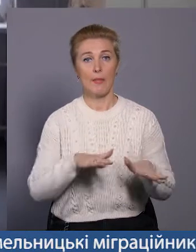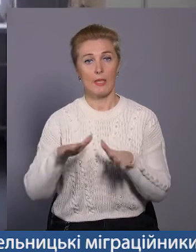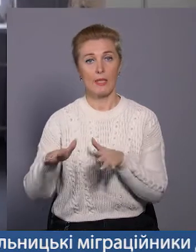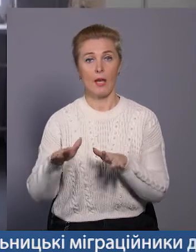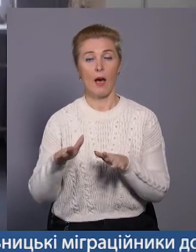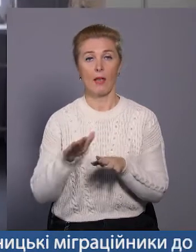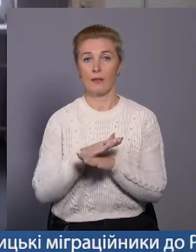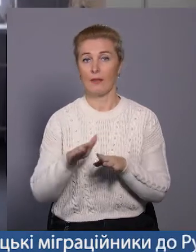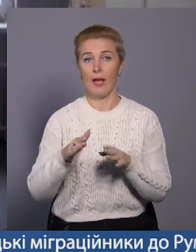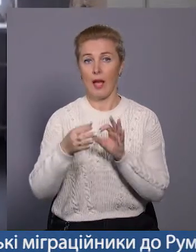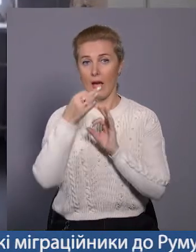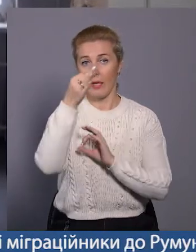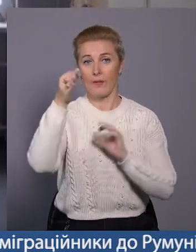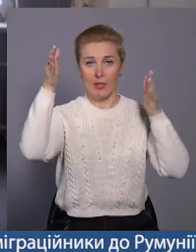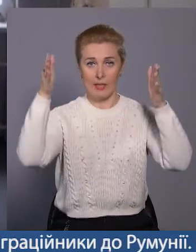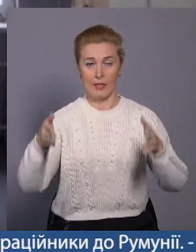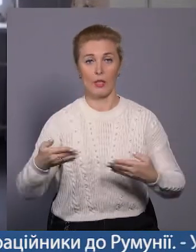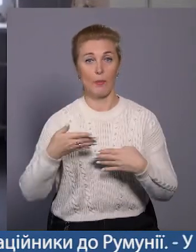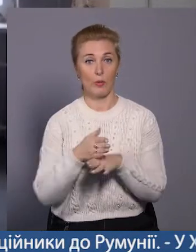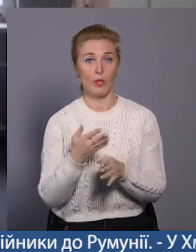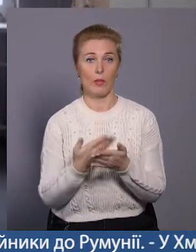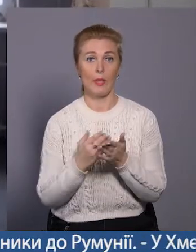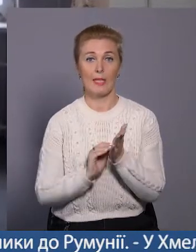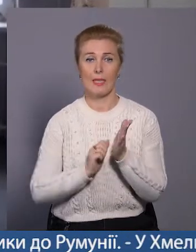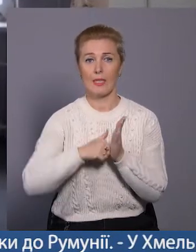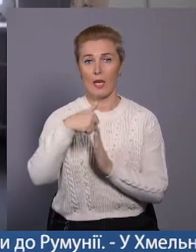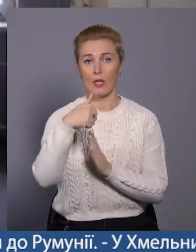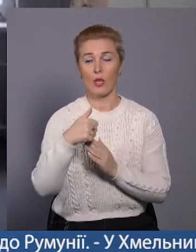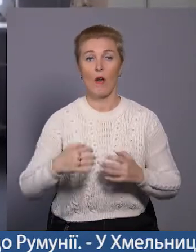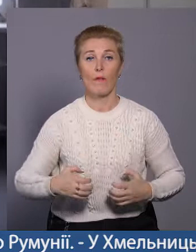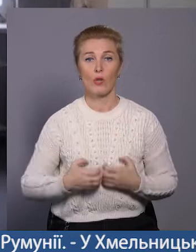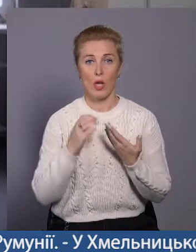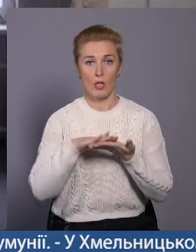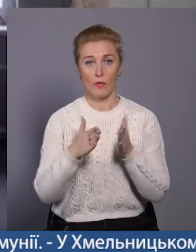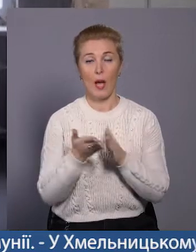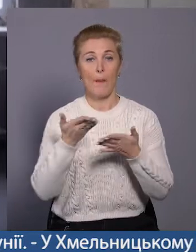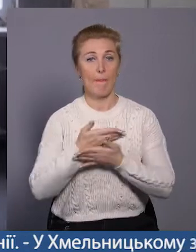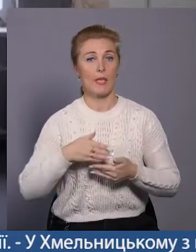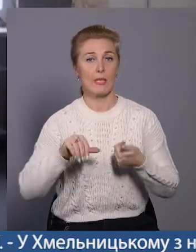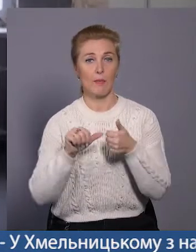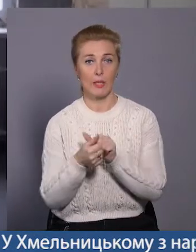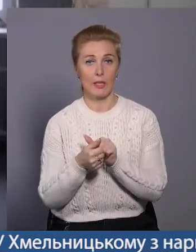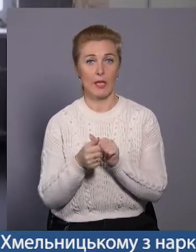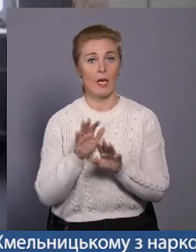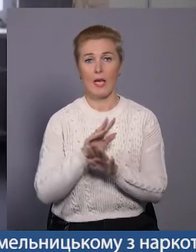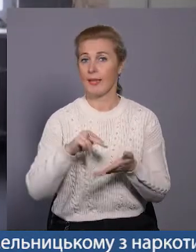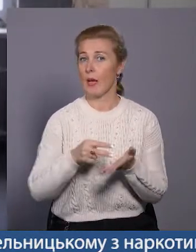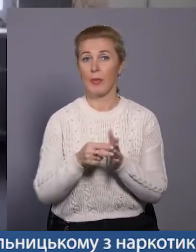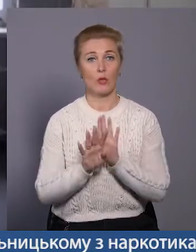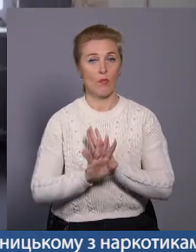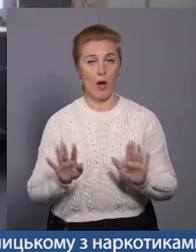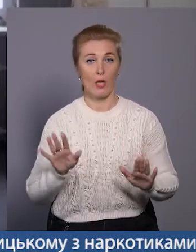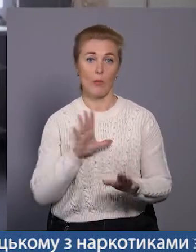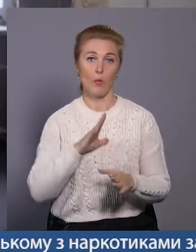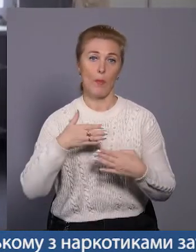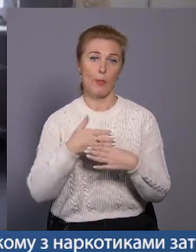стіни, потріскані, наприклад, стяжка в ужасному стані, от як тут, чому ми її замінили, хоча не планували тут міняти, тому що вона була потріскана